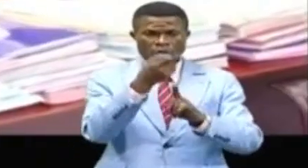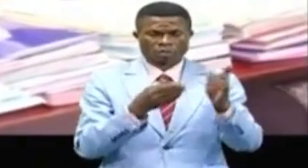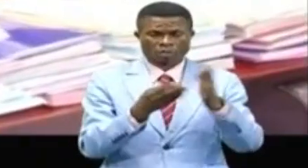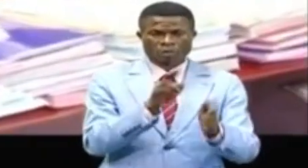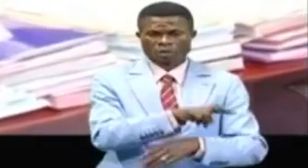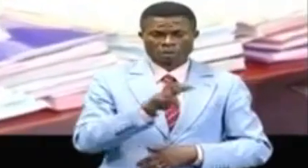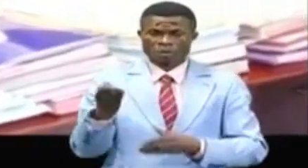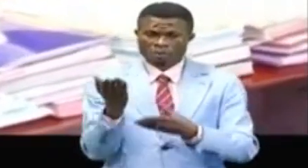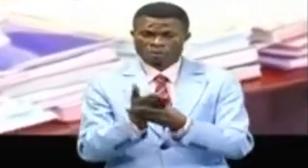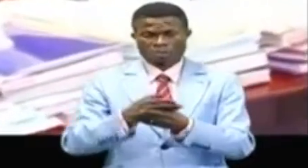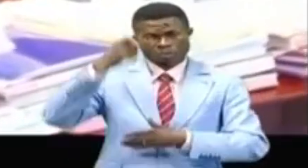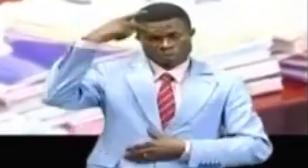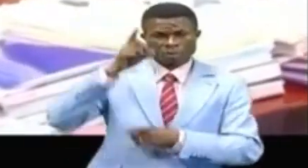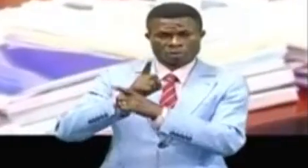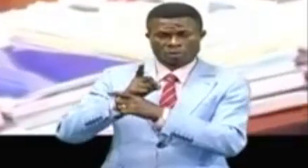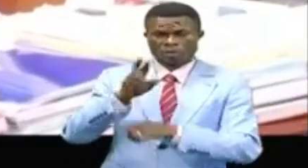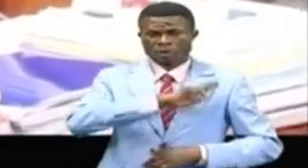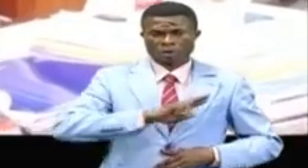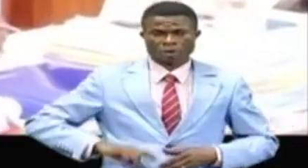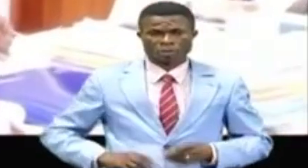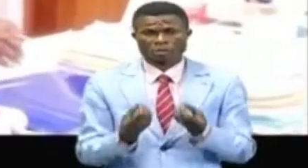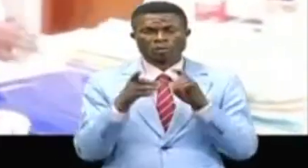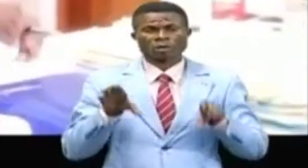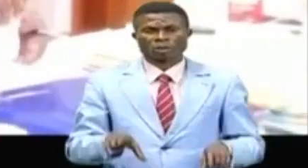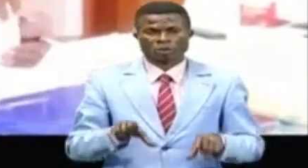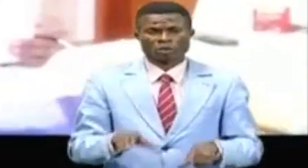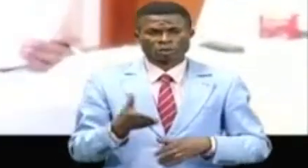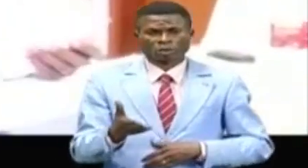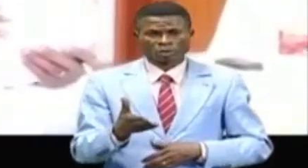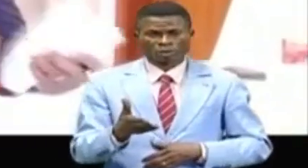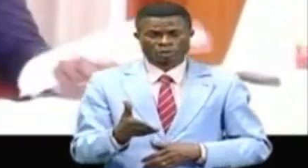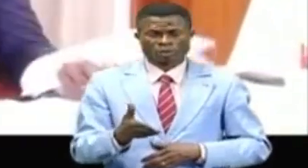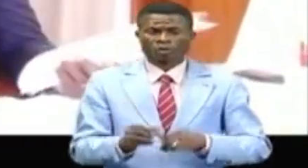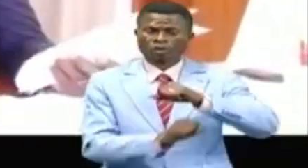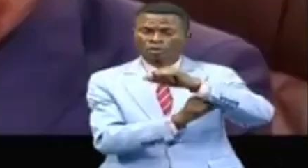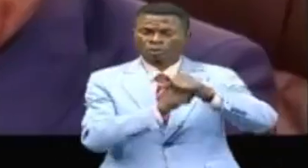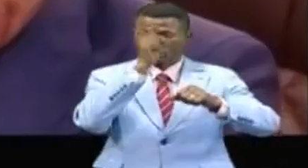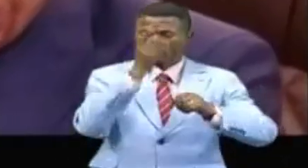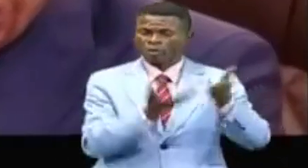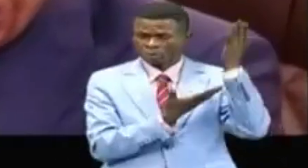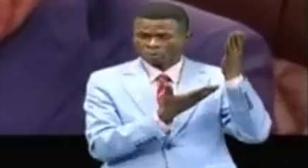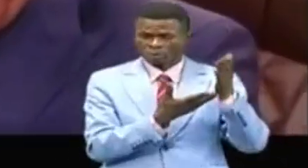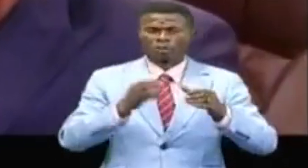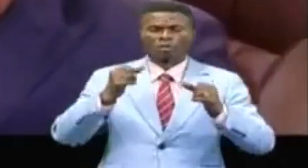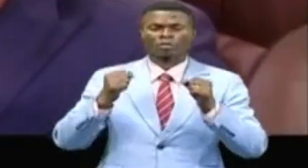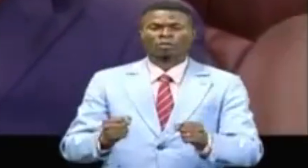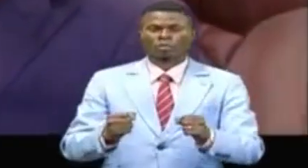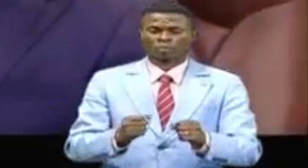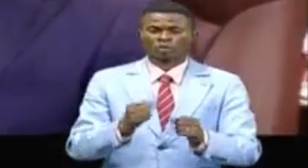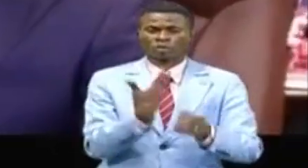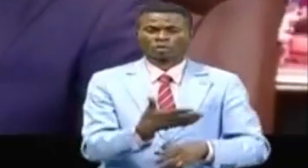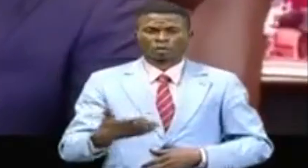2022, du document de politique de défense de la République démocratique du Congo, dont l'un des piliers majeurs est l'autonomisation